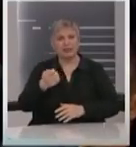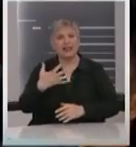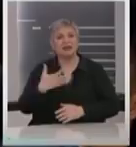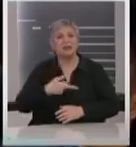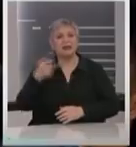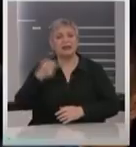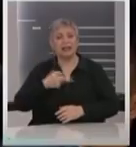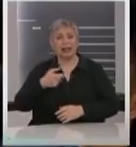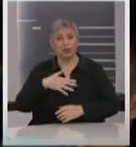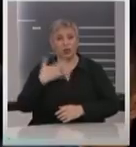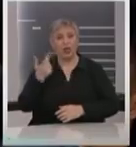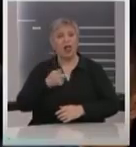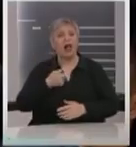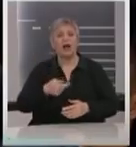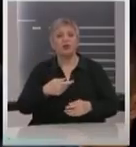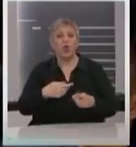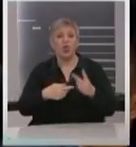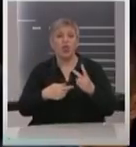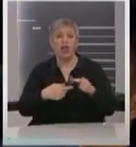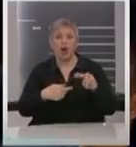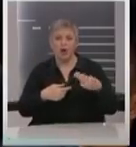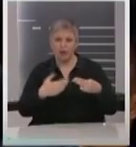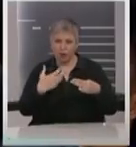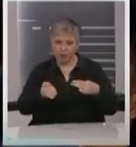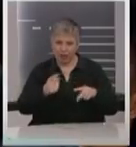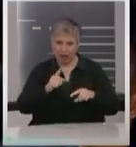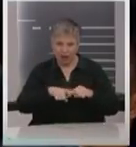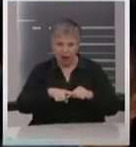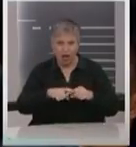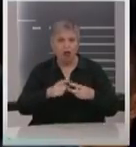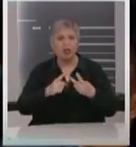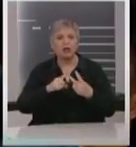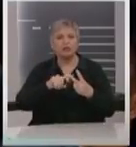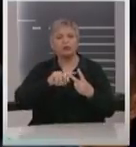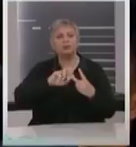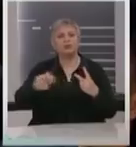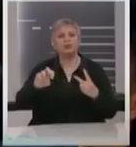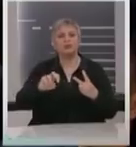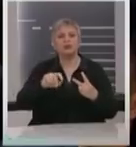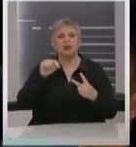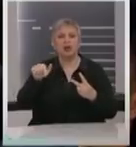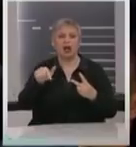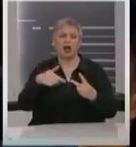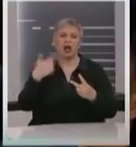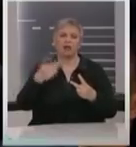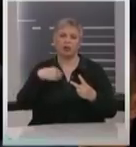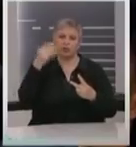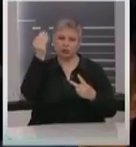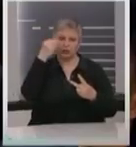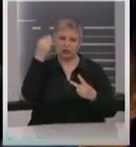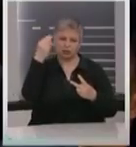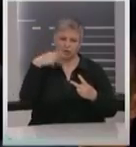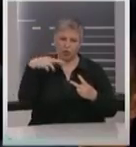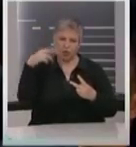2 ευρώ δηλαδή που θα παράγει η Ελλάδα, το 1 πρέπει να πηγαίνει στους διεθνείς τοκογλύφους. Εγκληματείται εις βάρος της